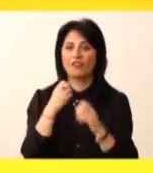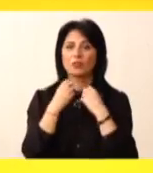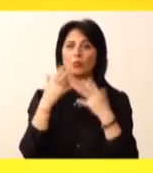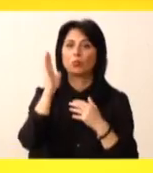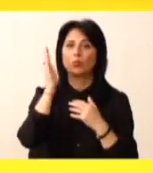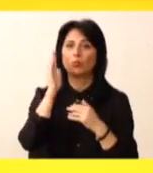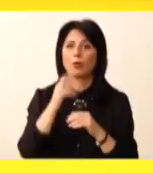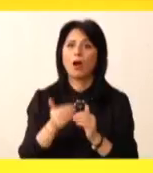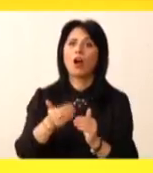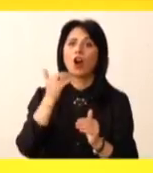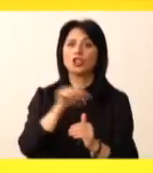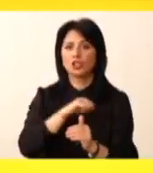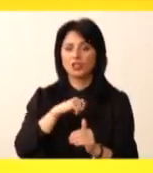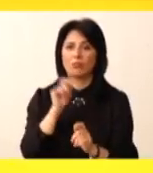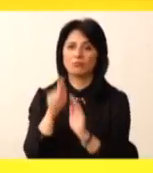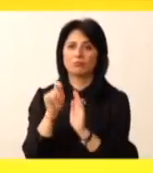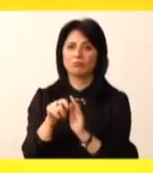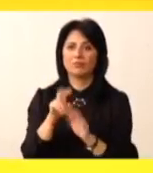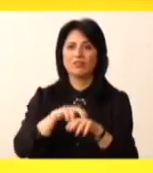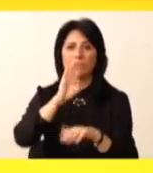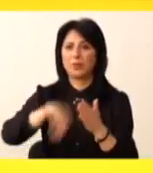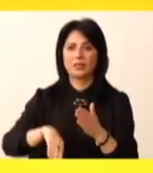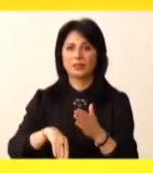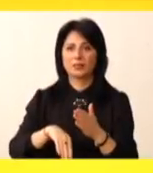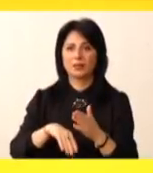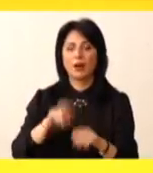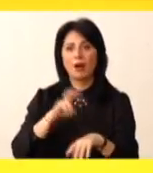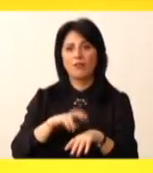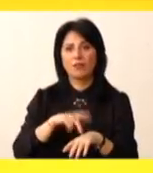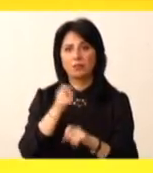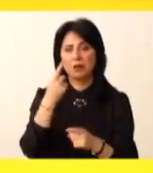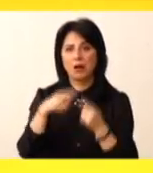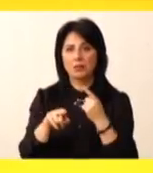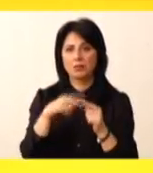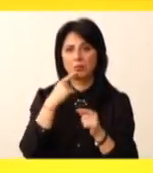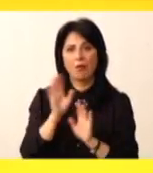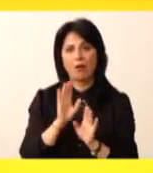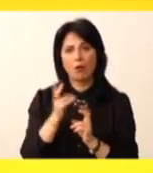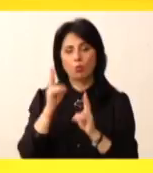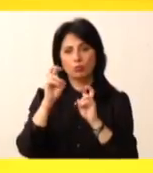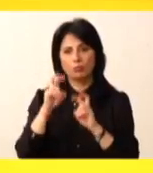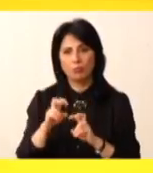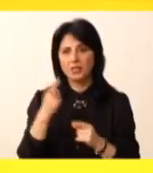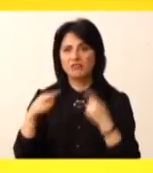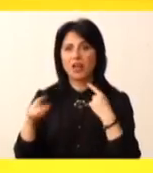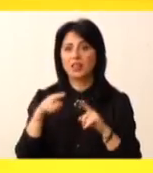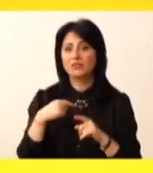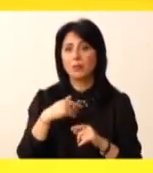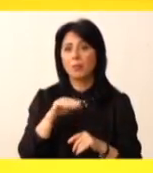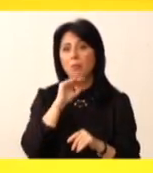ფარისებრი ჯირკვლის პრობლემები. პედიატრების აზრი ცოტა განსხვავებულია ხოლმე, სხვადასხვანაირია